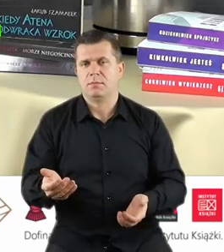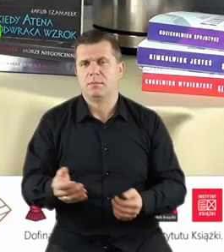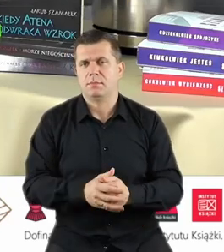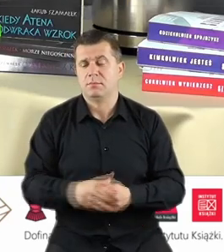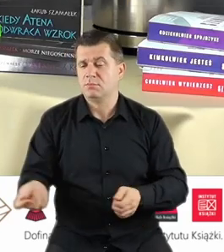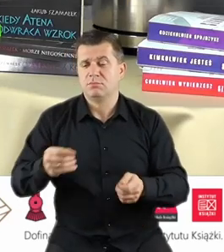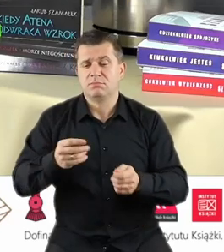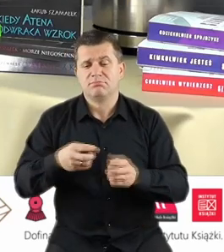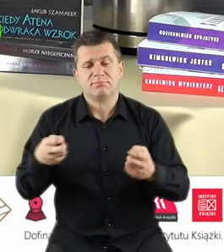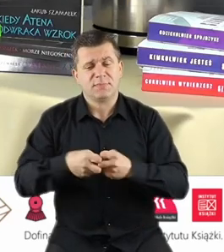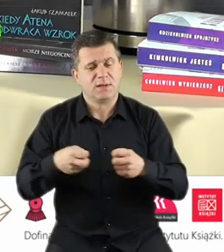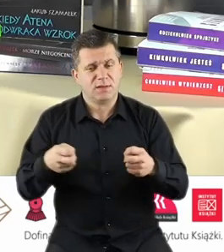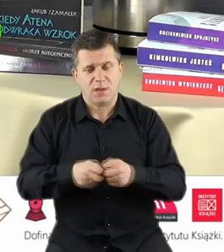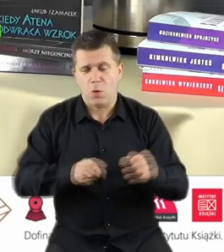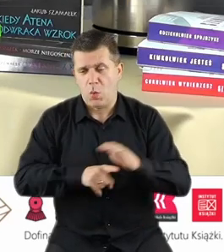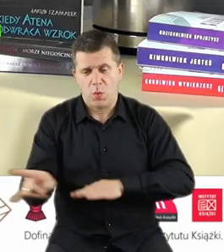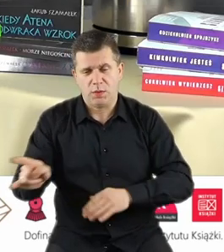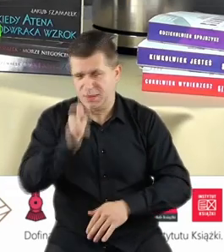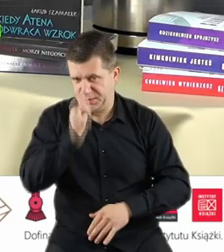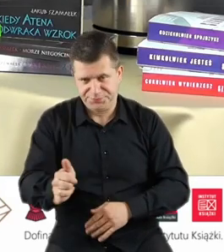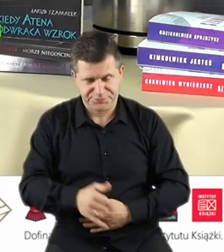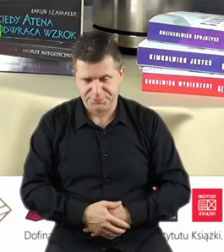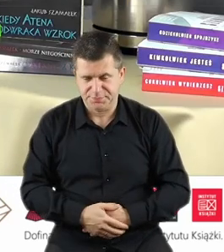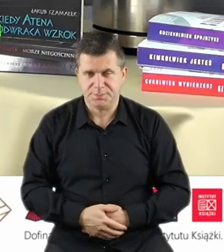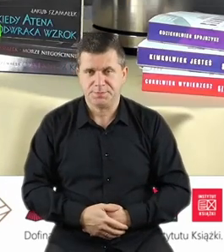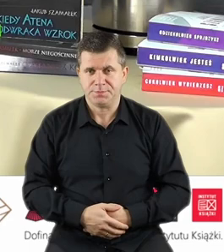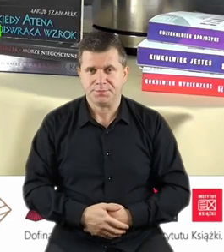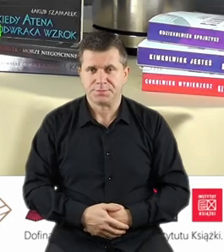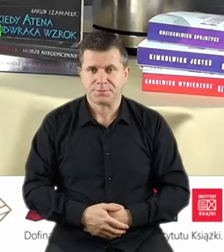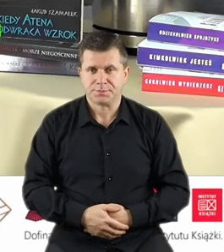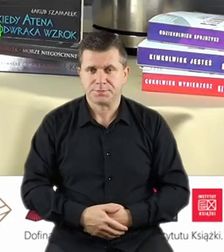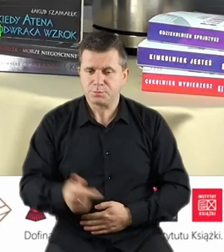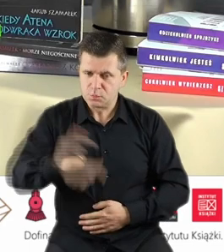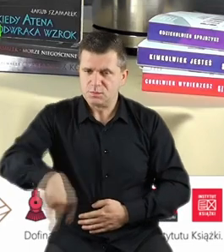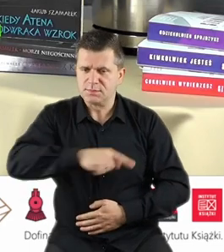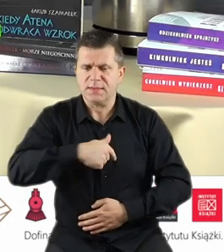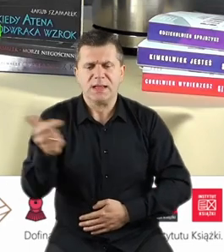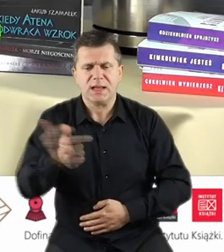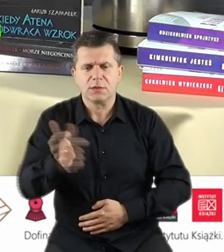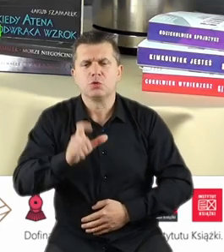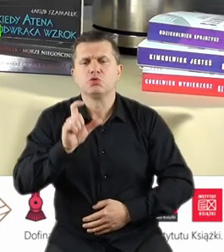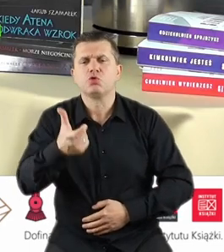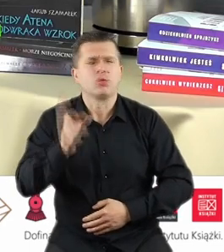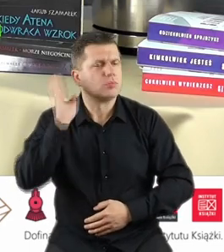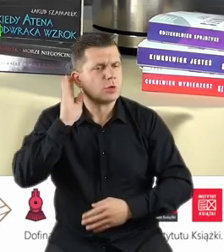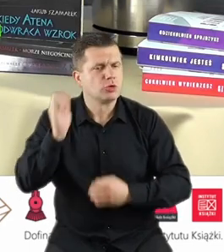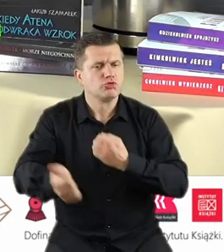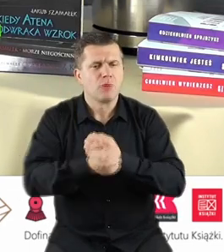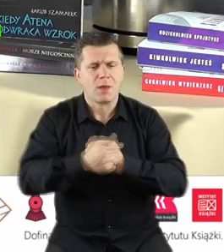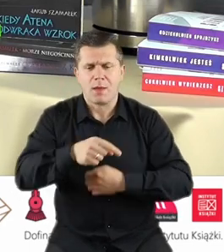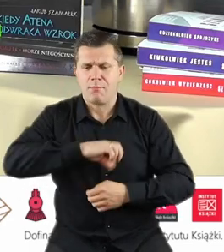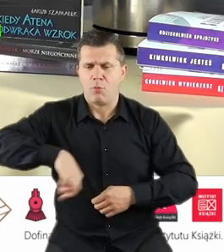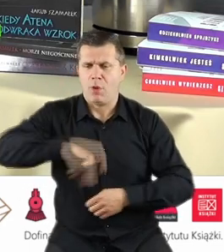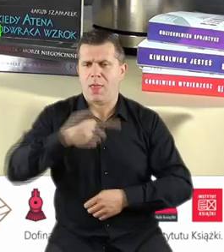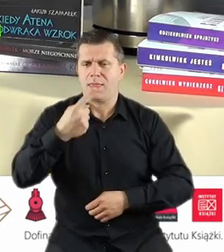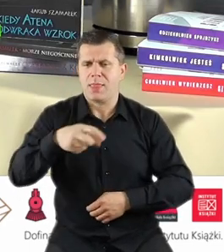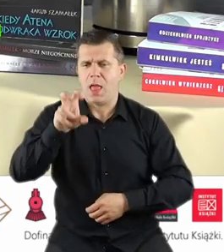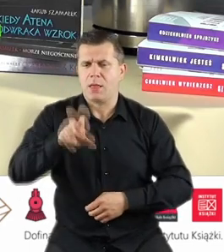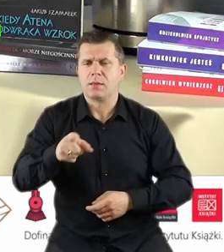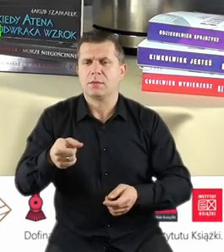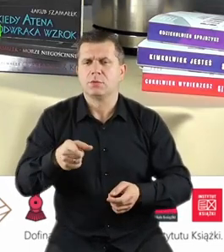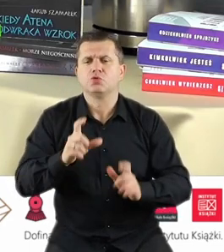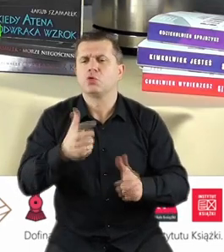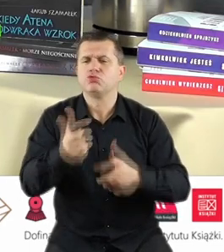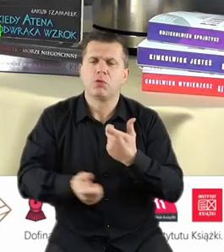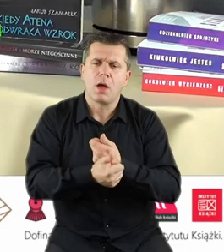siecią nie uciekniemy, natomiast powinniśmy się interesować, co się dzieje z tymi wszystkimi danymi, kto ma do nich dostęp i po co. I to jest